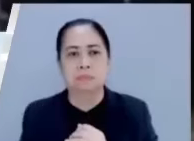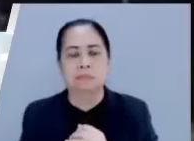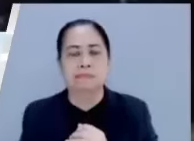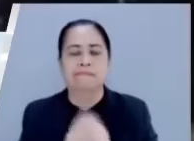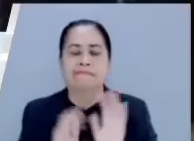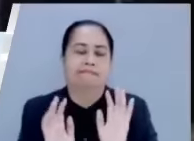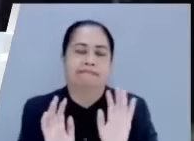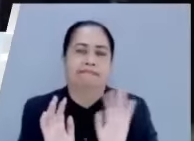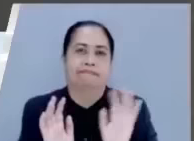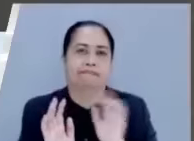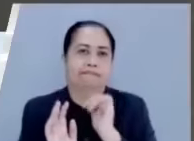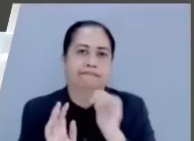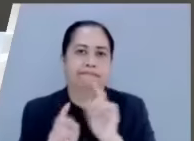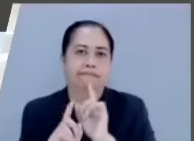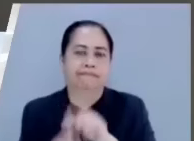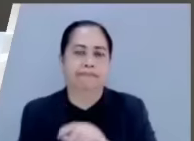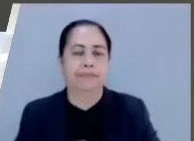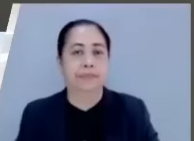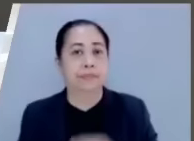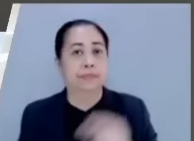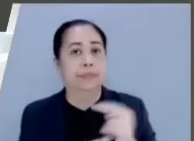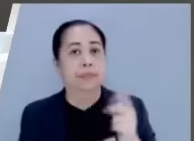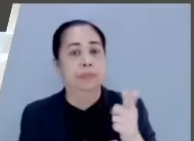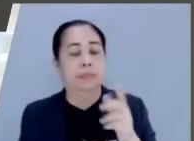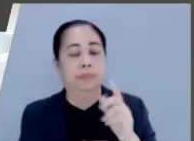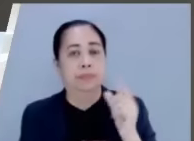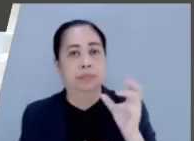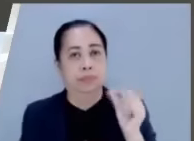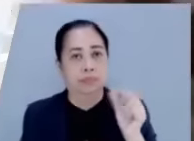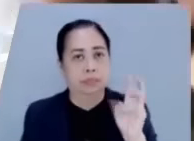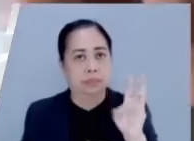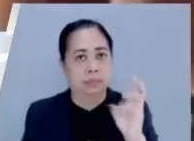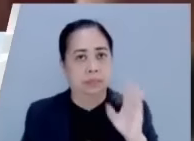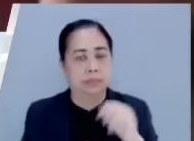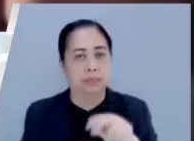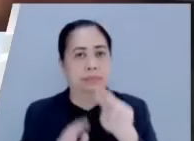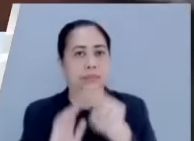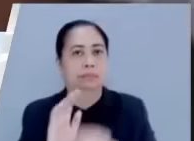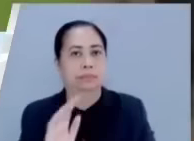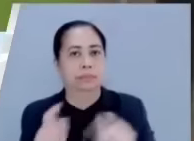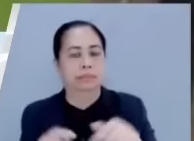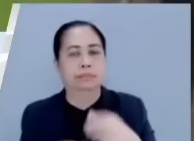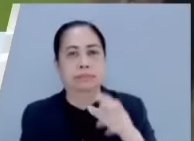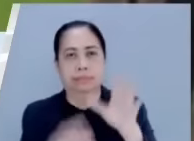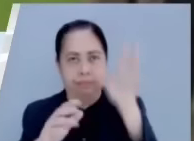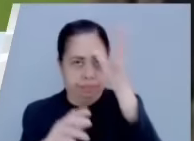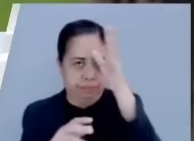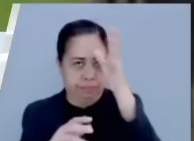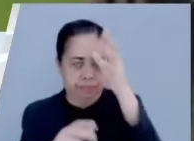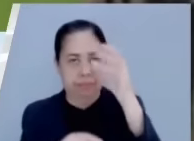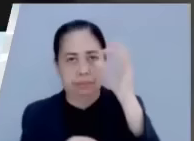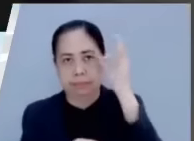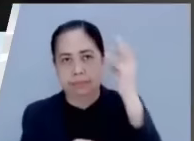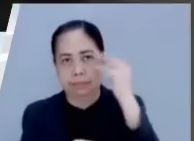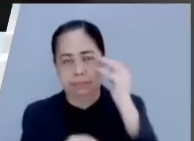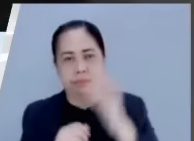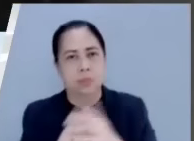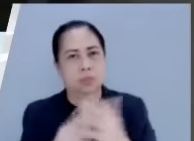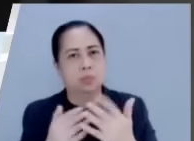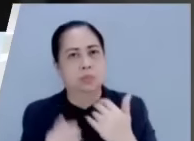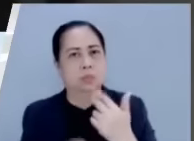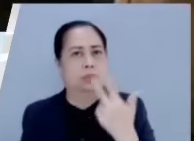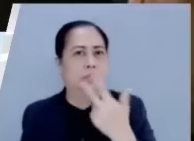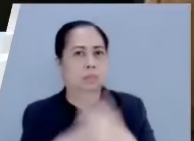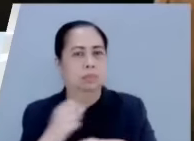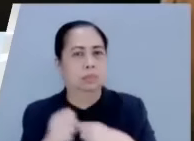father. November 2016, nang ilagak sa libingan ng mga bayani ang mga labi ng nakatatandang Marcos. Inabot muna ng halos 3 dekada bago yan